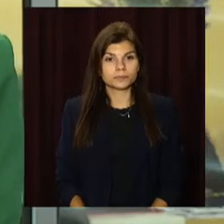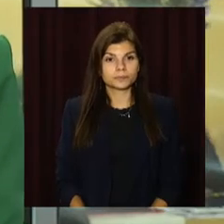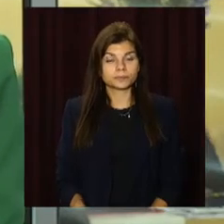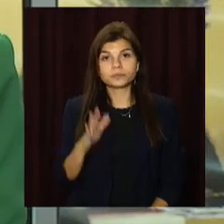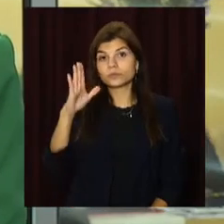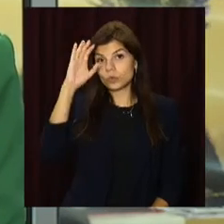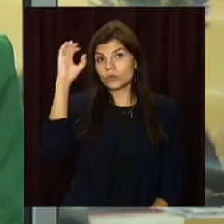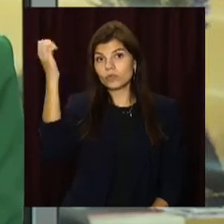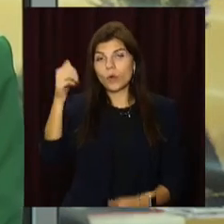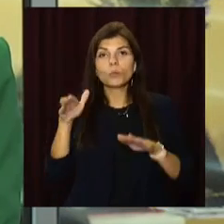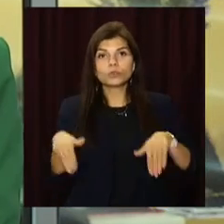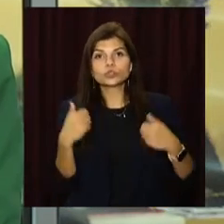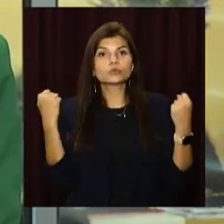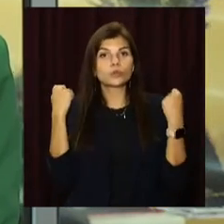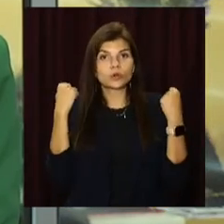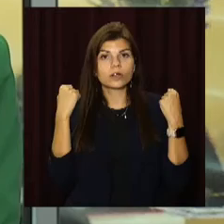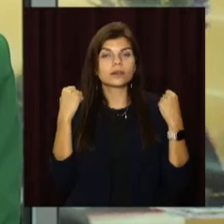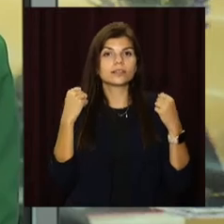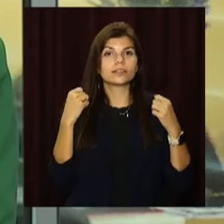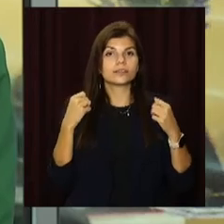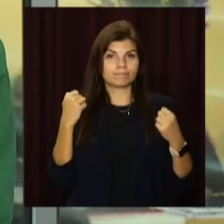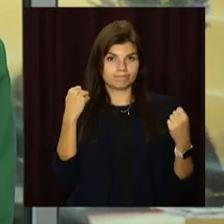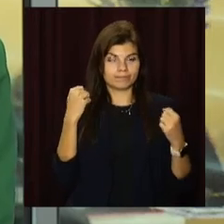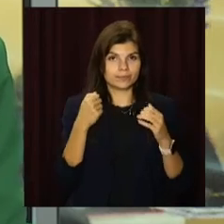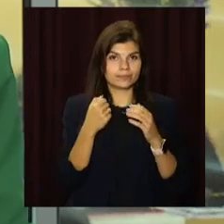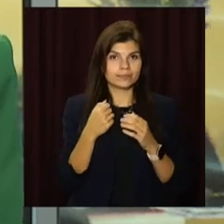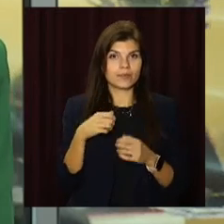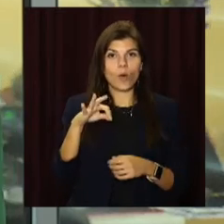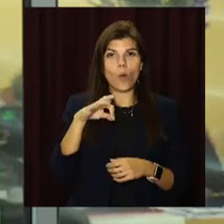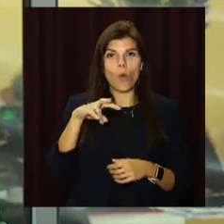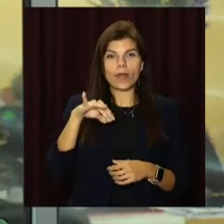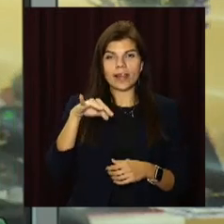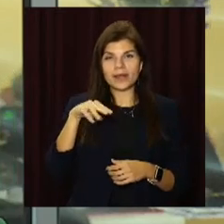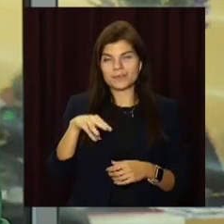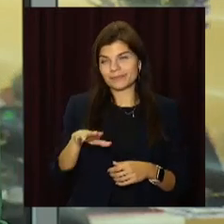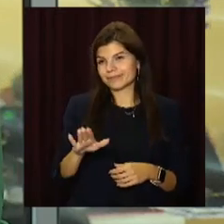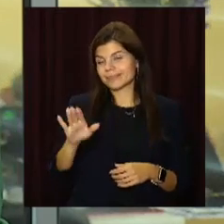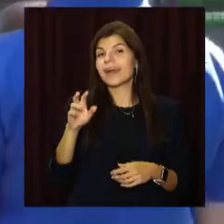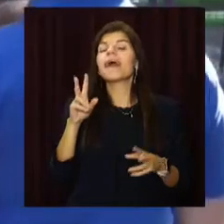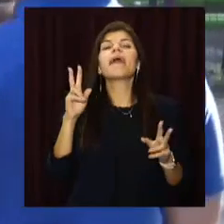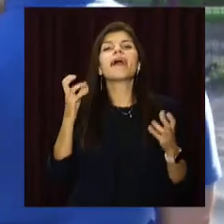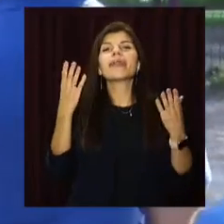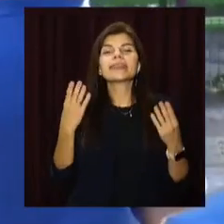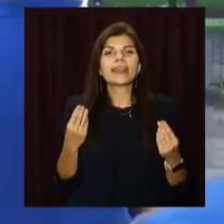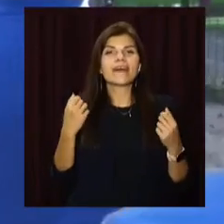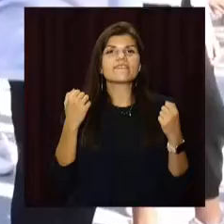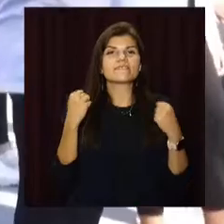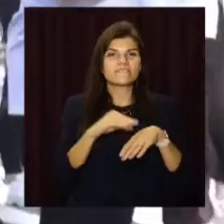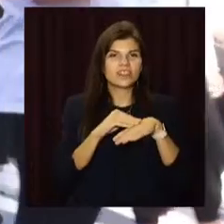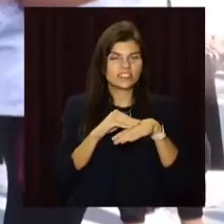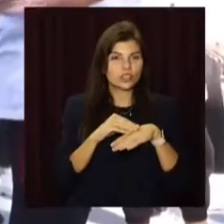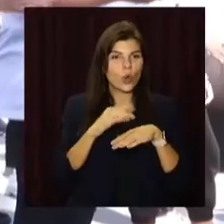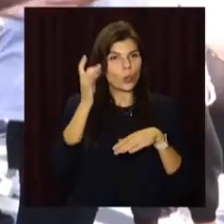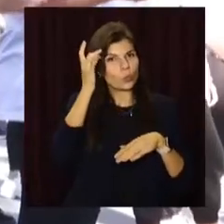У Кривому Розі пройшла спортивна руханка «Вперед до висот Олімпу». Її присвятили до Дня фізичної культури та спорту в